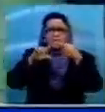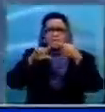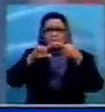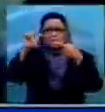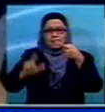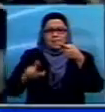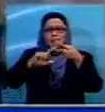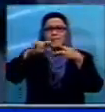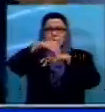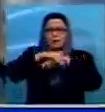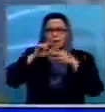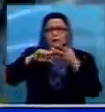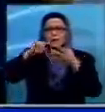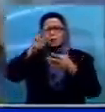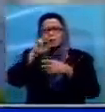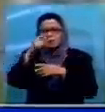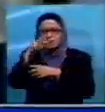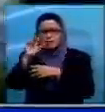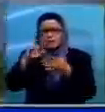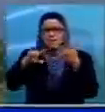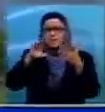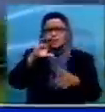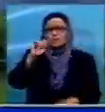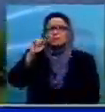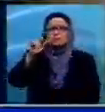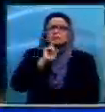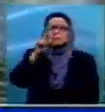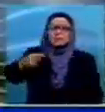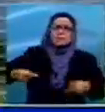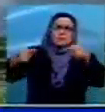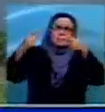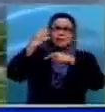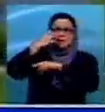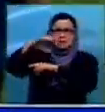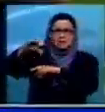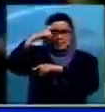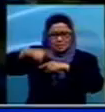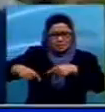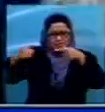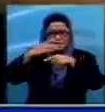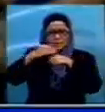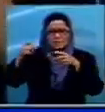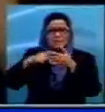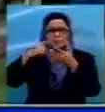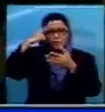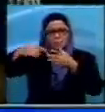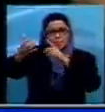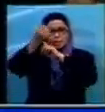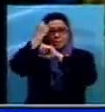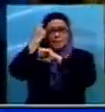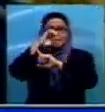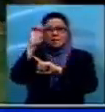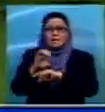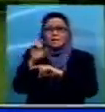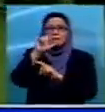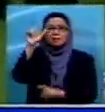Rica disifatkan antara saingan hebat dalam Piala Dunia kali ini. Sebagai naib juara kejuaraan Eropah, Itali dianggap antara pilihan untuk